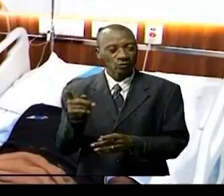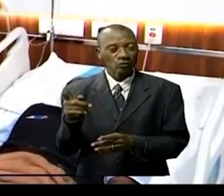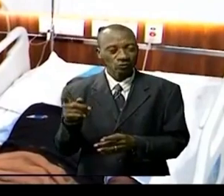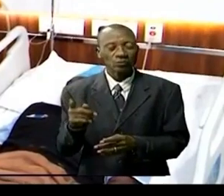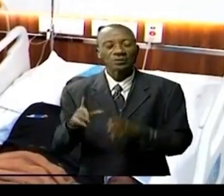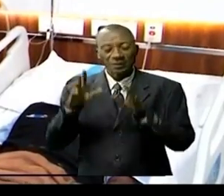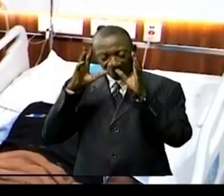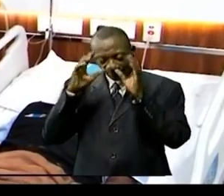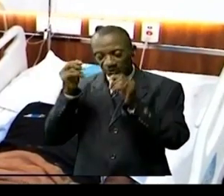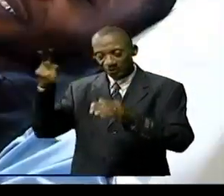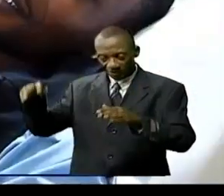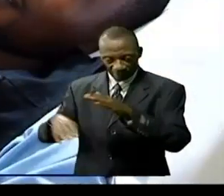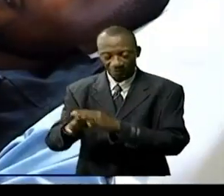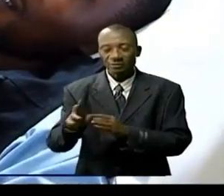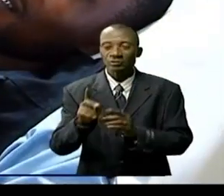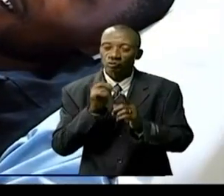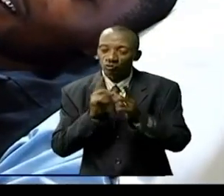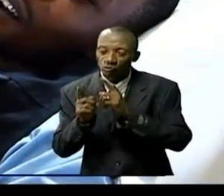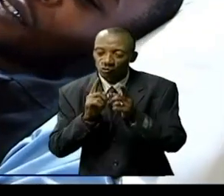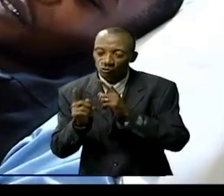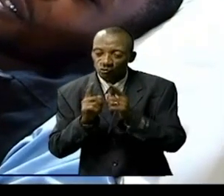président de la république